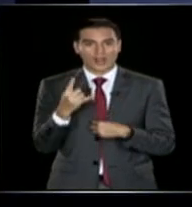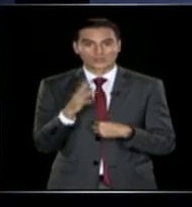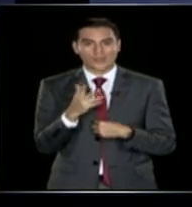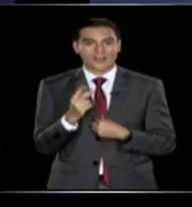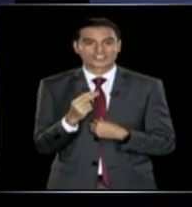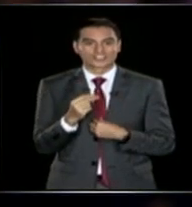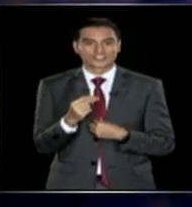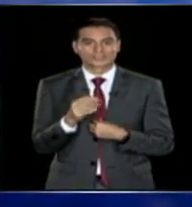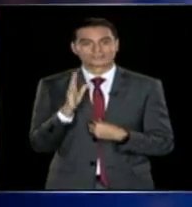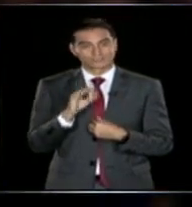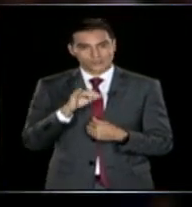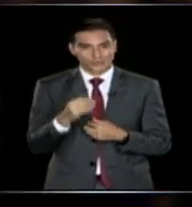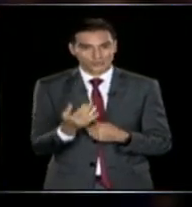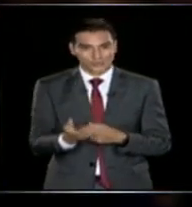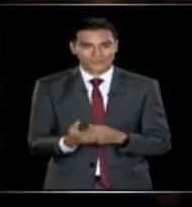نقطه؟